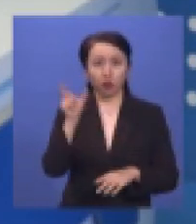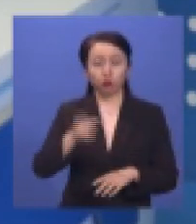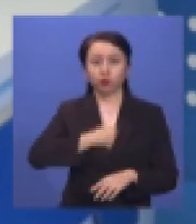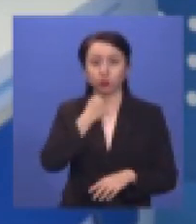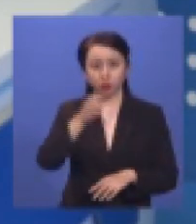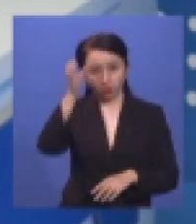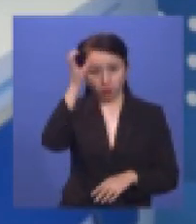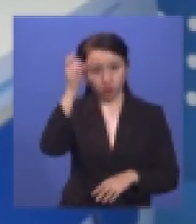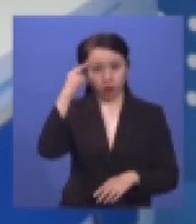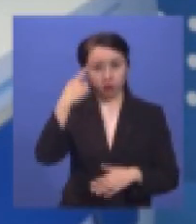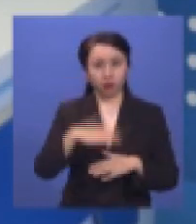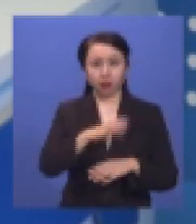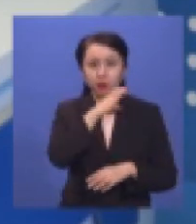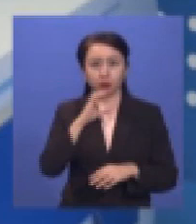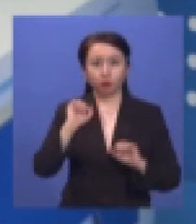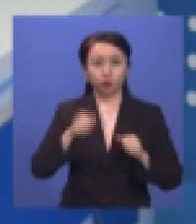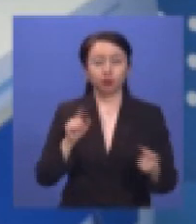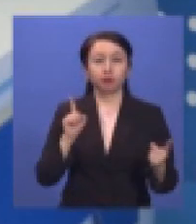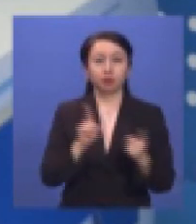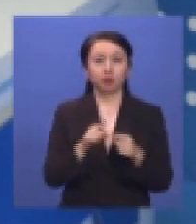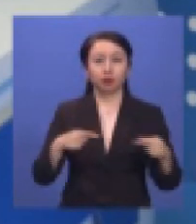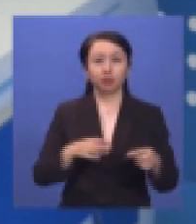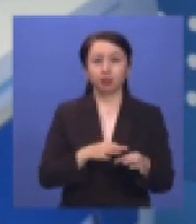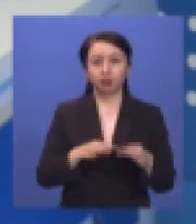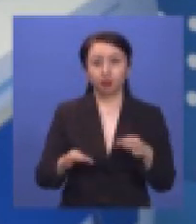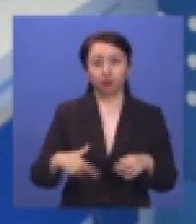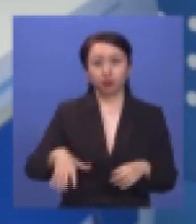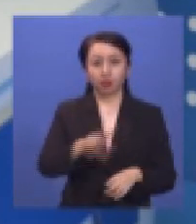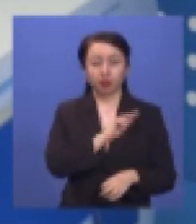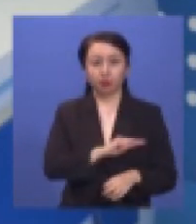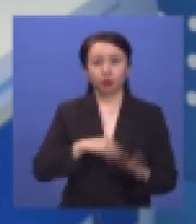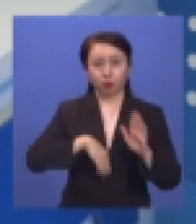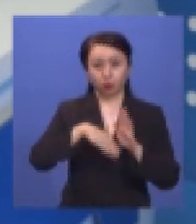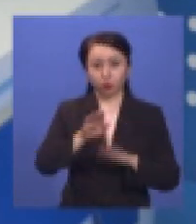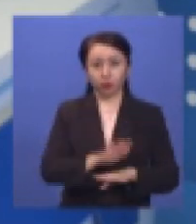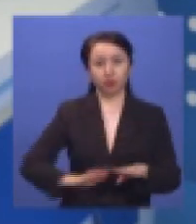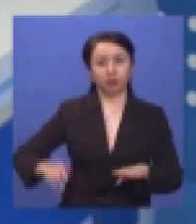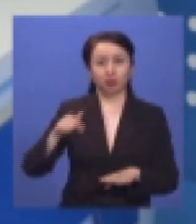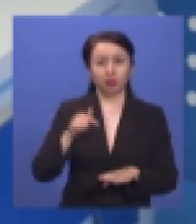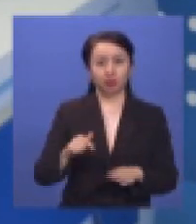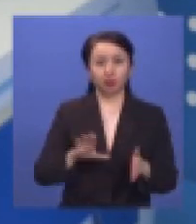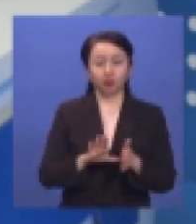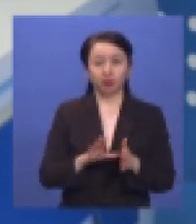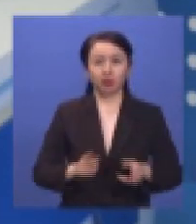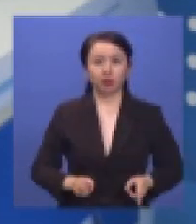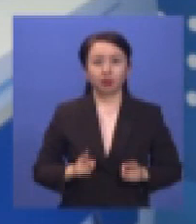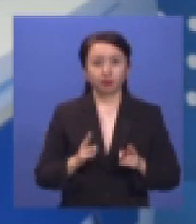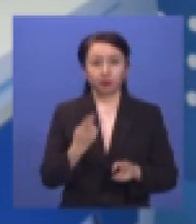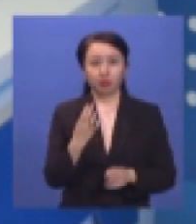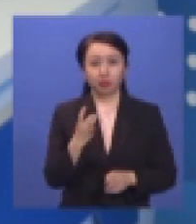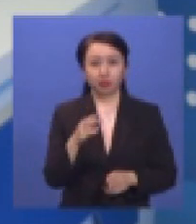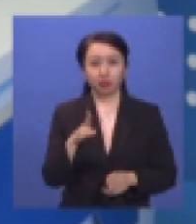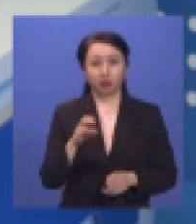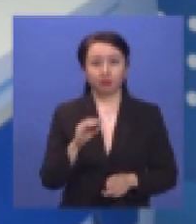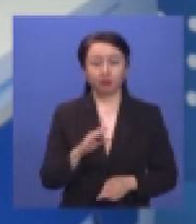осознанные. Среди североказахстанцев их можно встретить в разных сферах. Все они трудятся на благо страны. Среди них и эксперт-криминалист Бахтияр